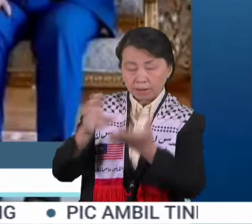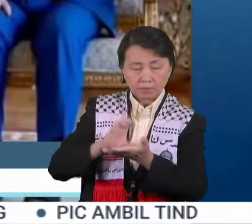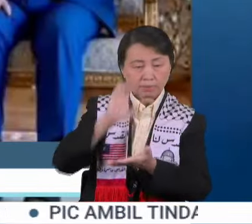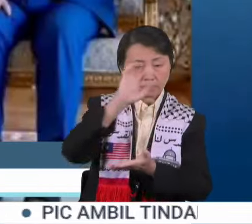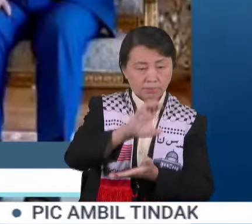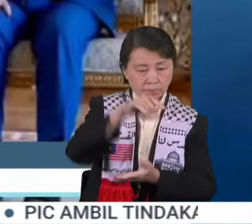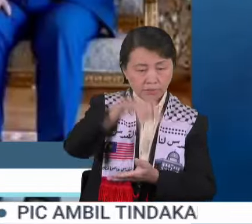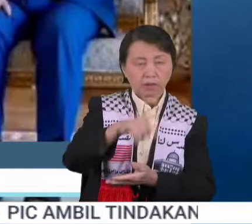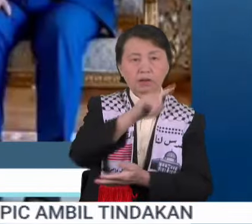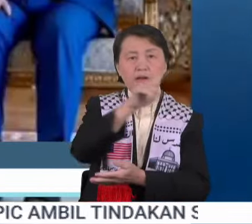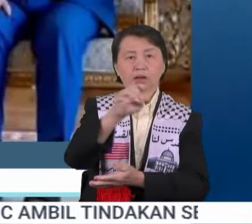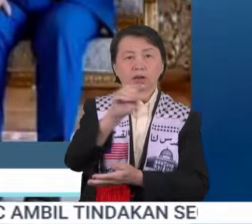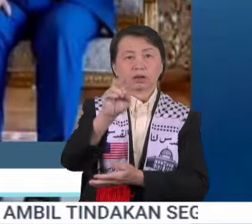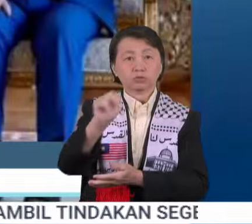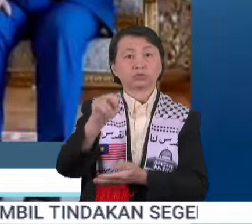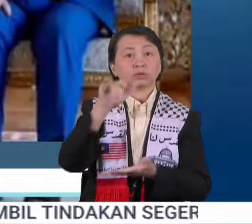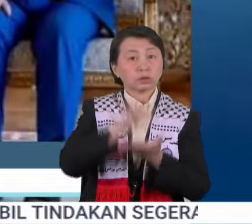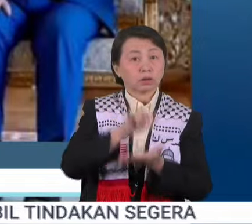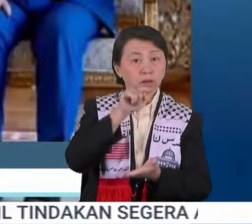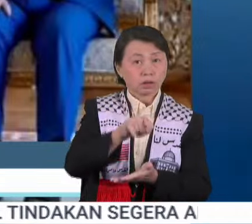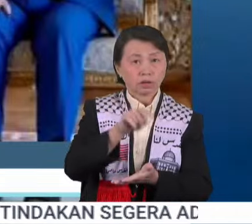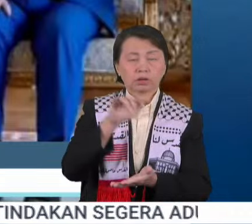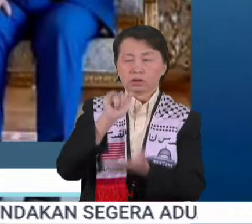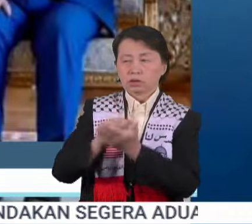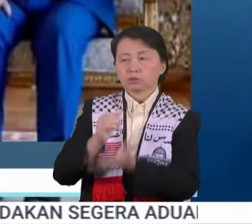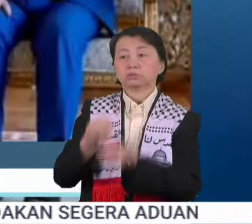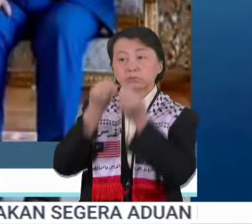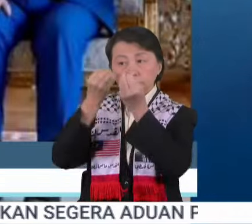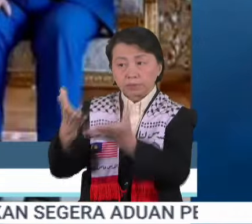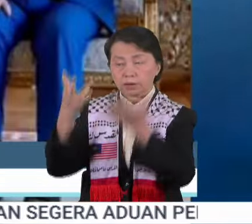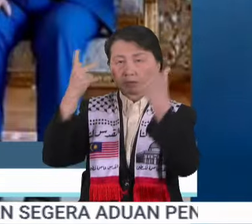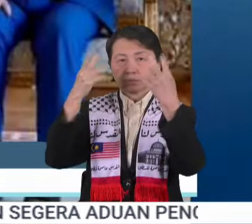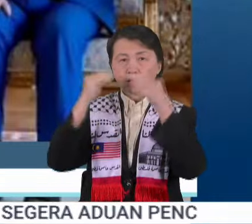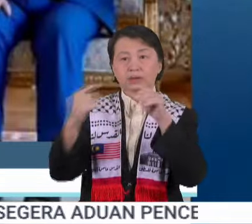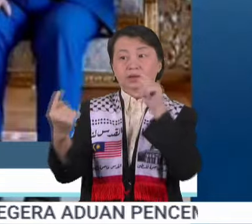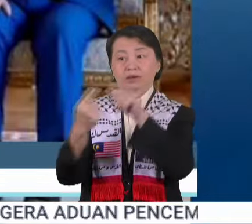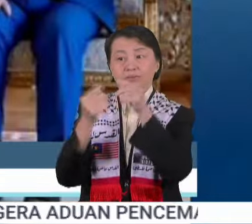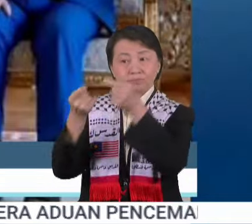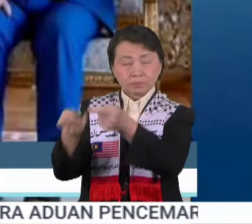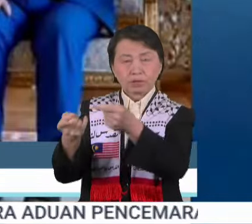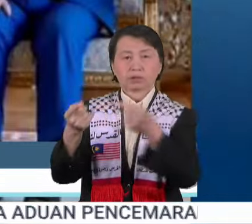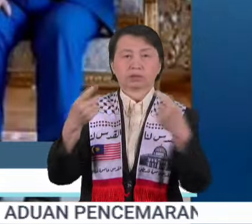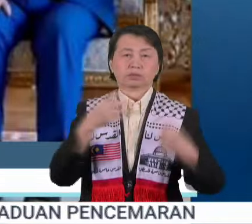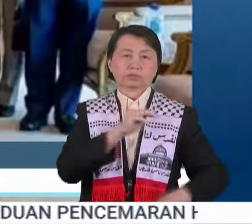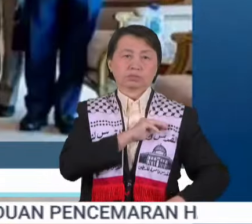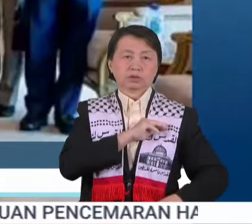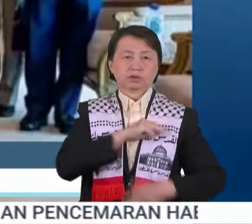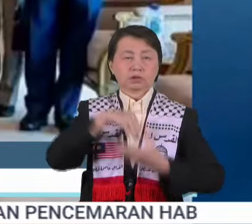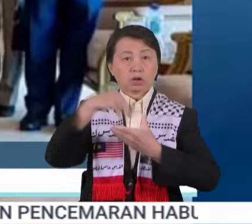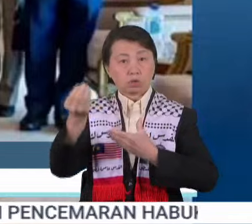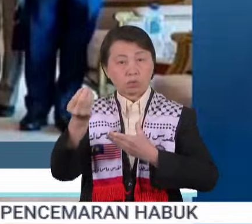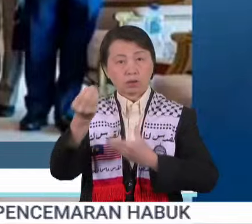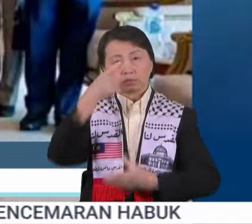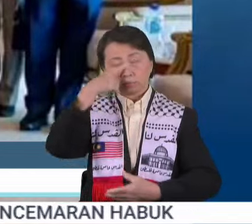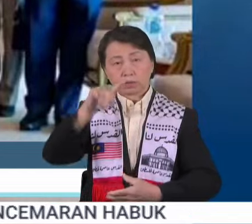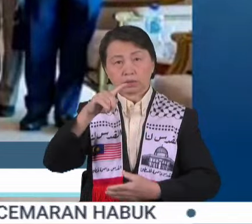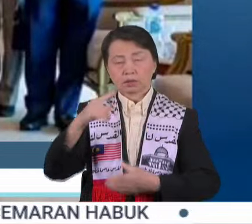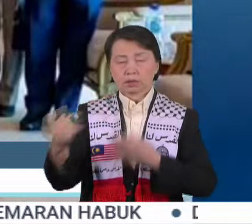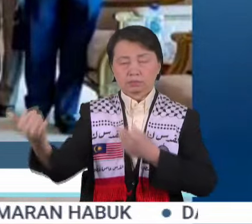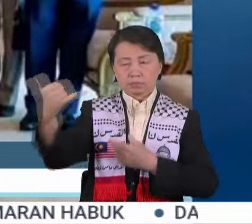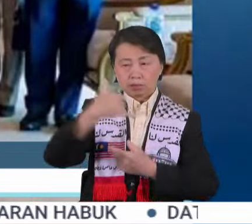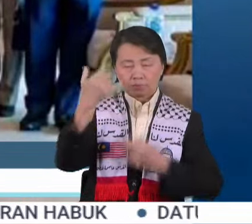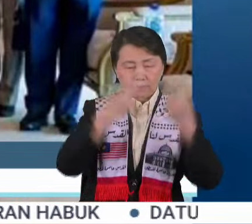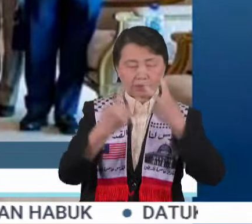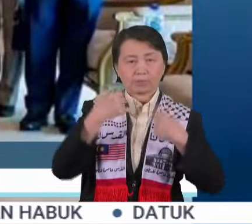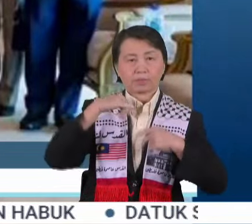ke dalam zon tersebut. Cadangan tersebut diutarakan Perdana Menteri kepada Menteri Luar Thailand dalam kunjungan hormatnya semalam. Datuk Seri Anwar